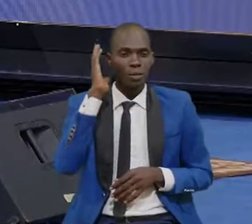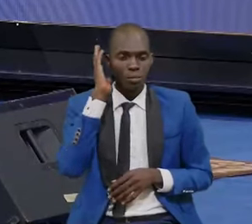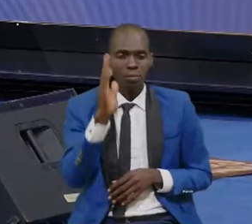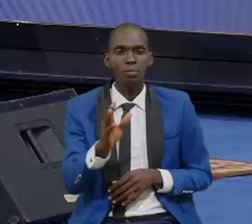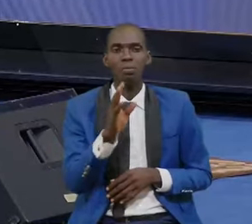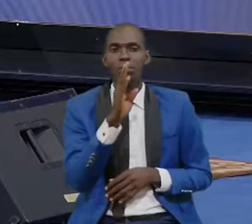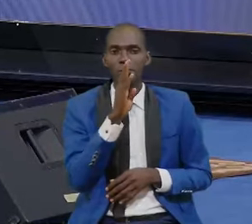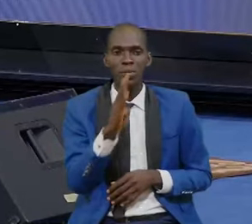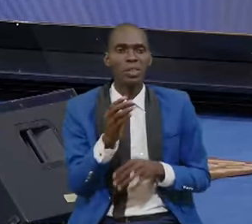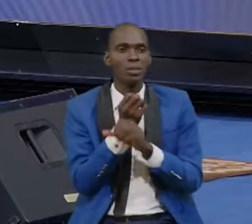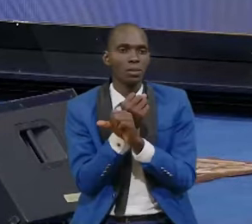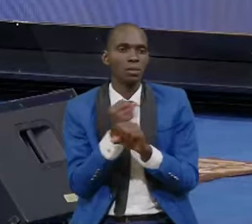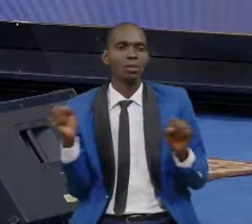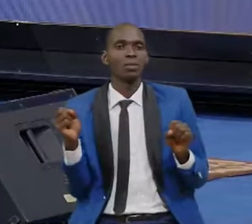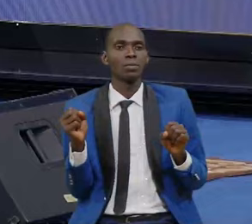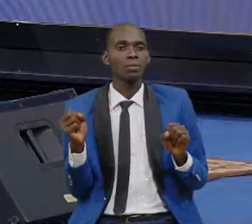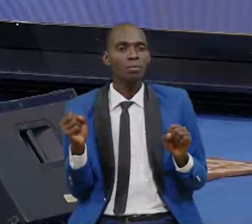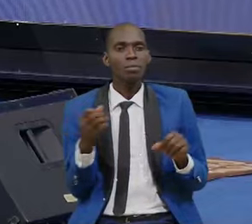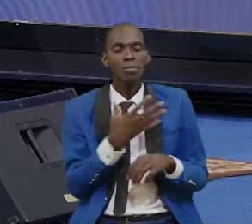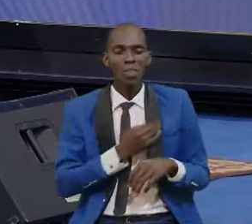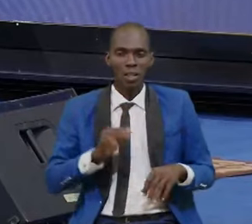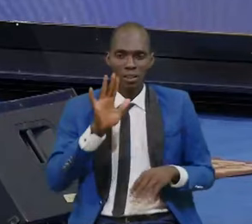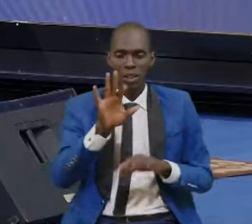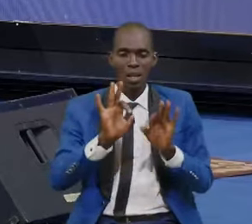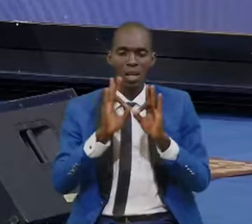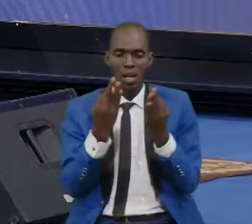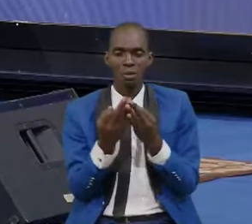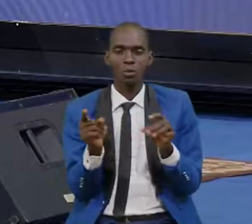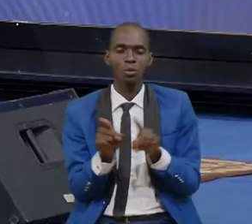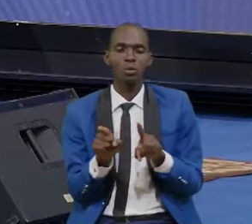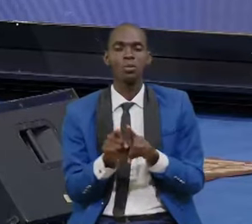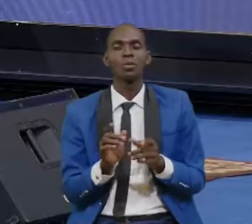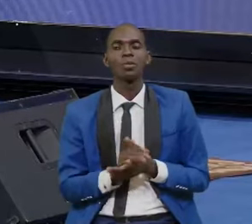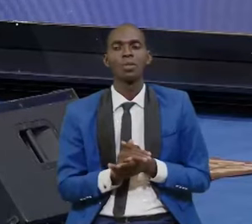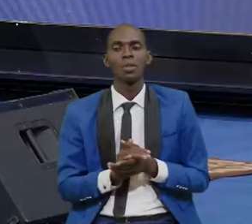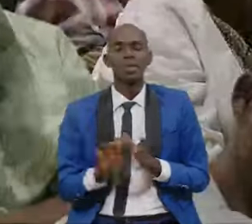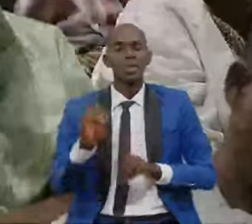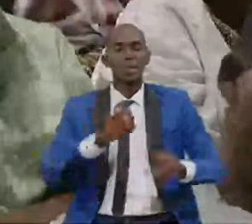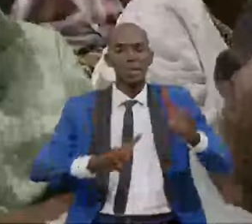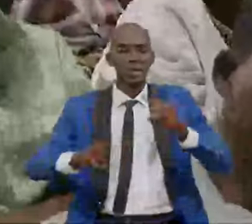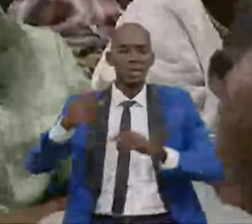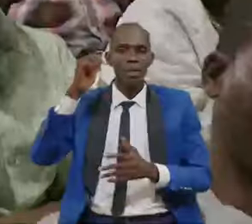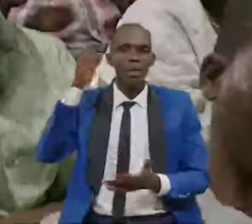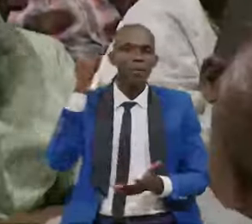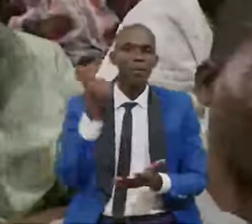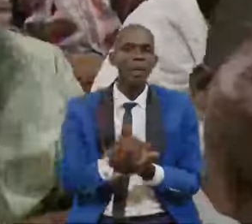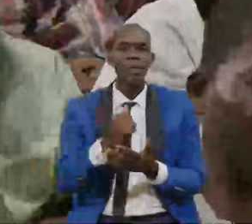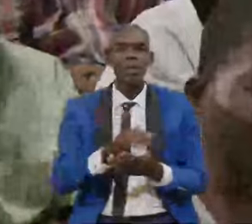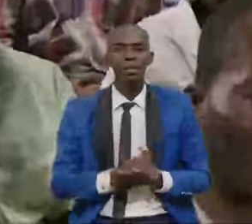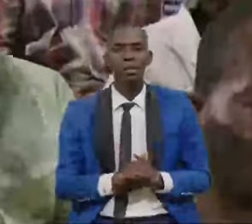sauvé, toi et ta maison. Amen.